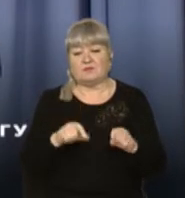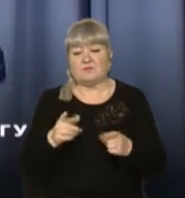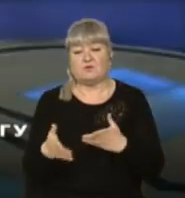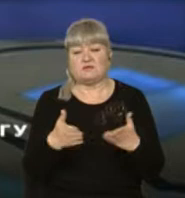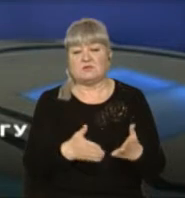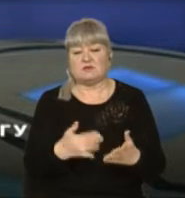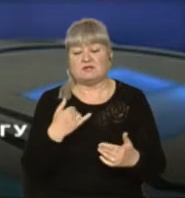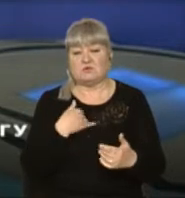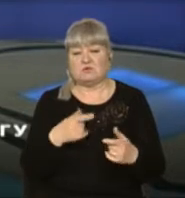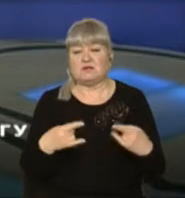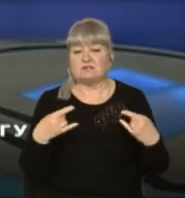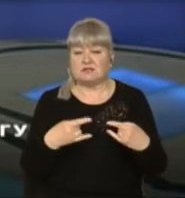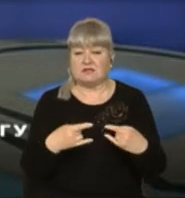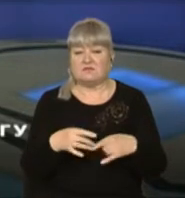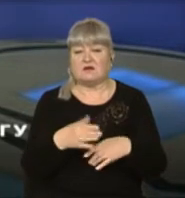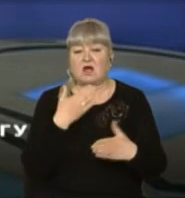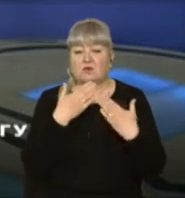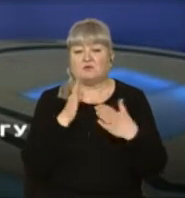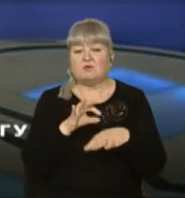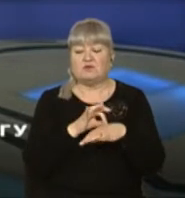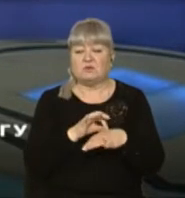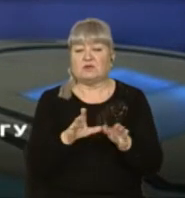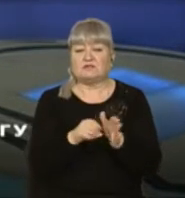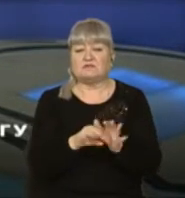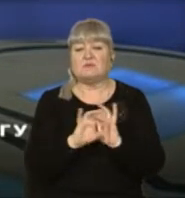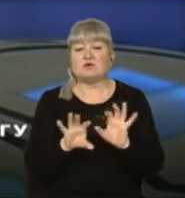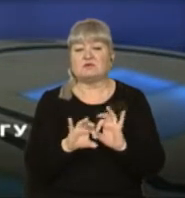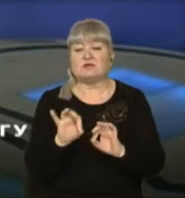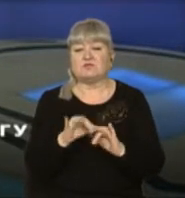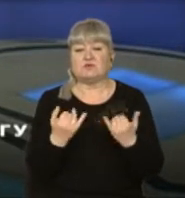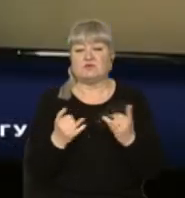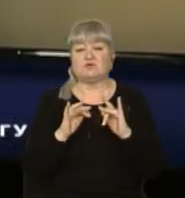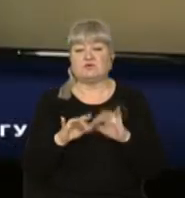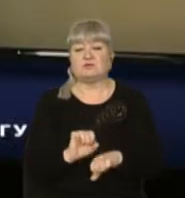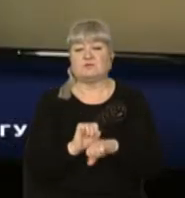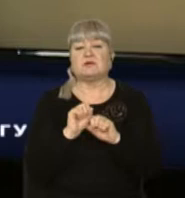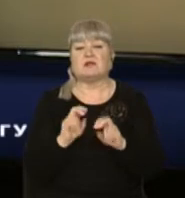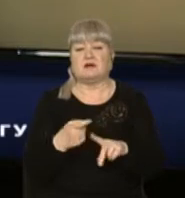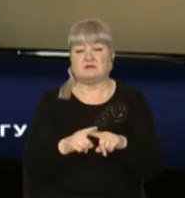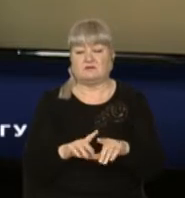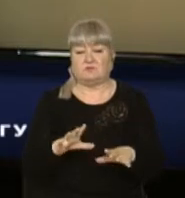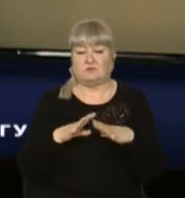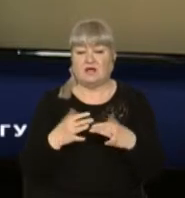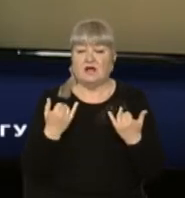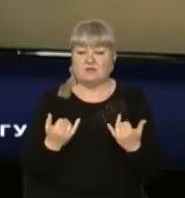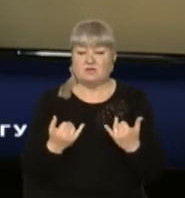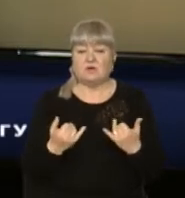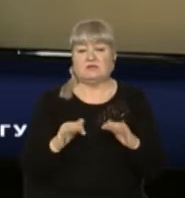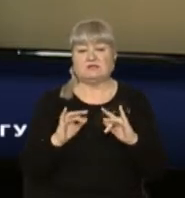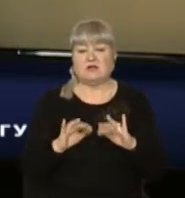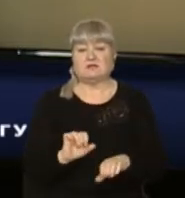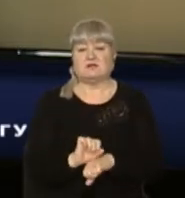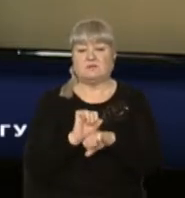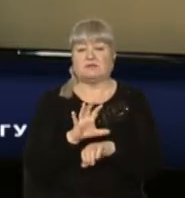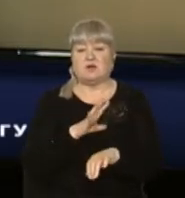ефір. Розмову будемо проводити з вами. Власне, розкажіть про сьогоднішню акцію протесту, як вона відбувалася. Отже, сьогоднішня акція протесту – це була